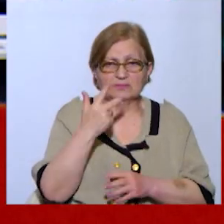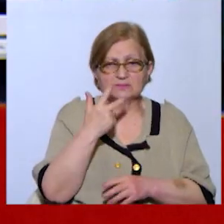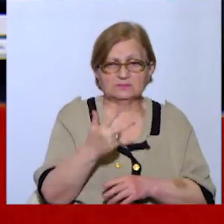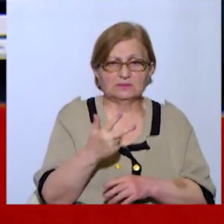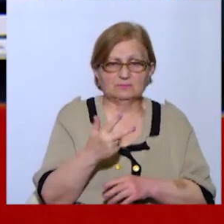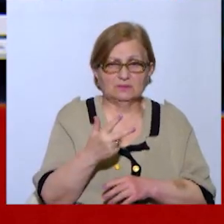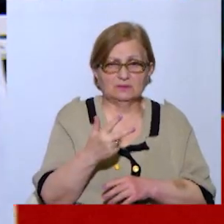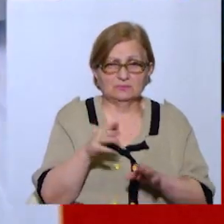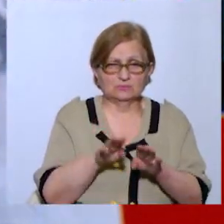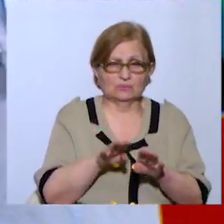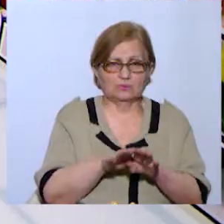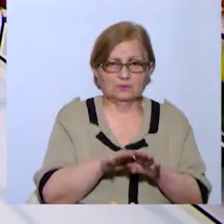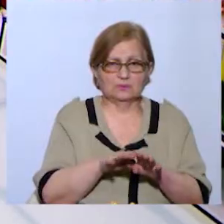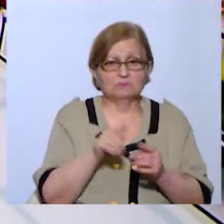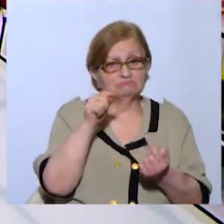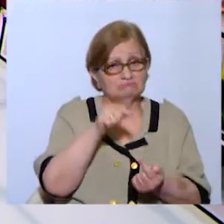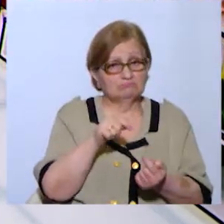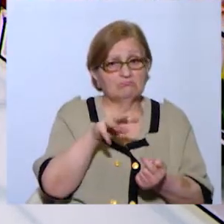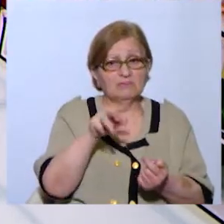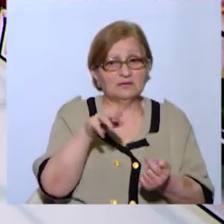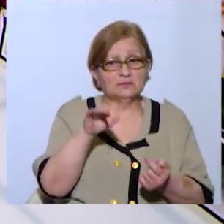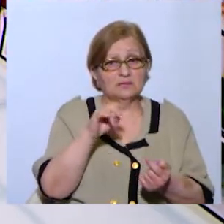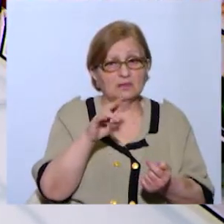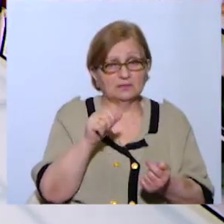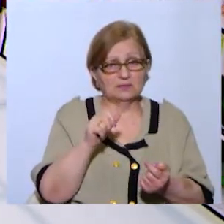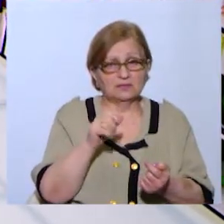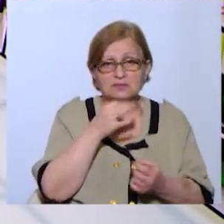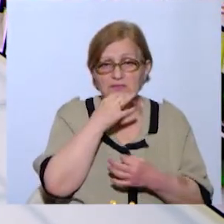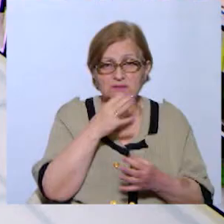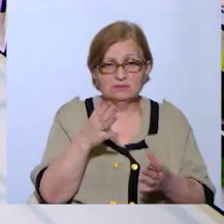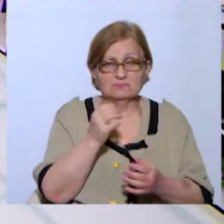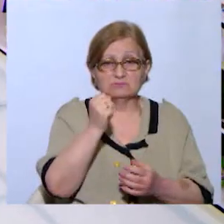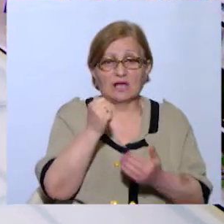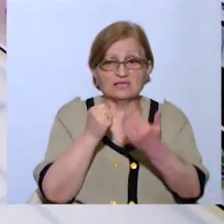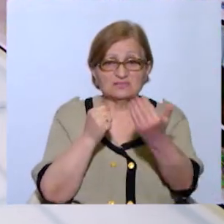იქნება 3 სტოლი და შესაბამისად მედიანა ყოველთვის ნებისმიერი ასთვის